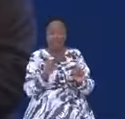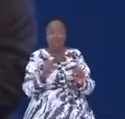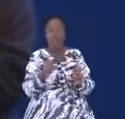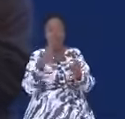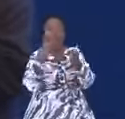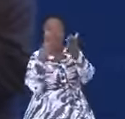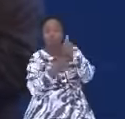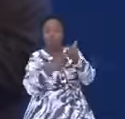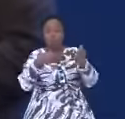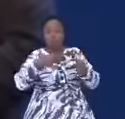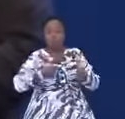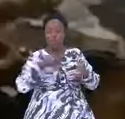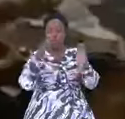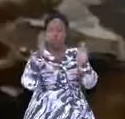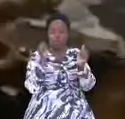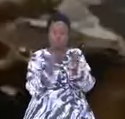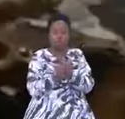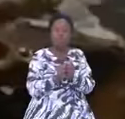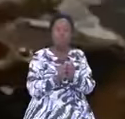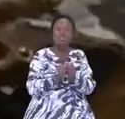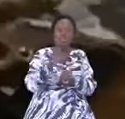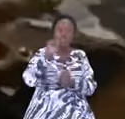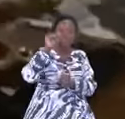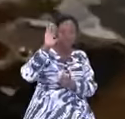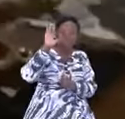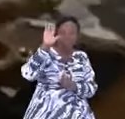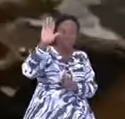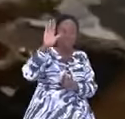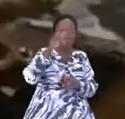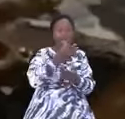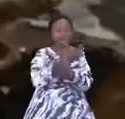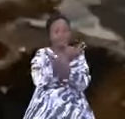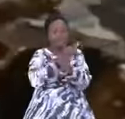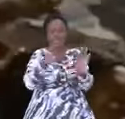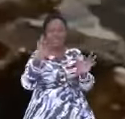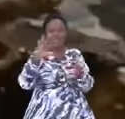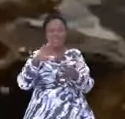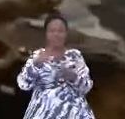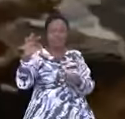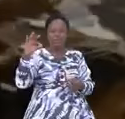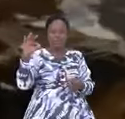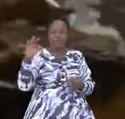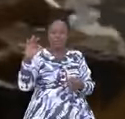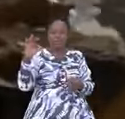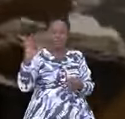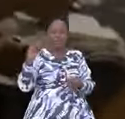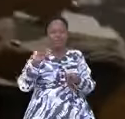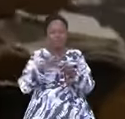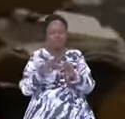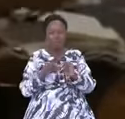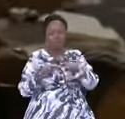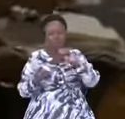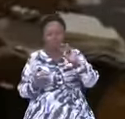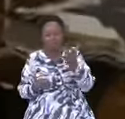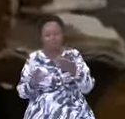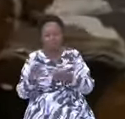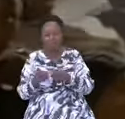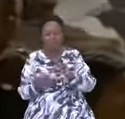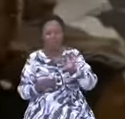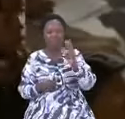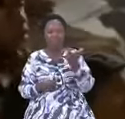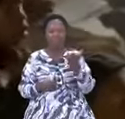tomber sur de bonnes volontés troisième 1 point maintenant ils vous parlent de la